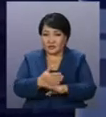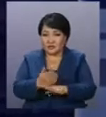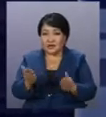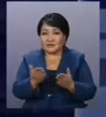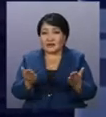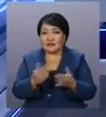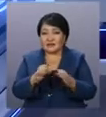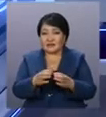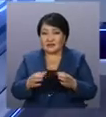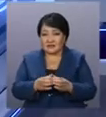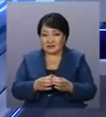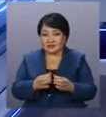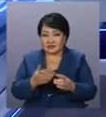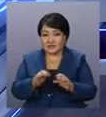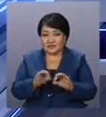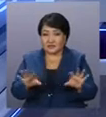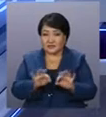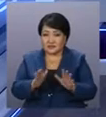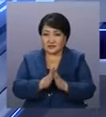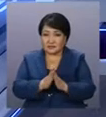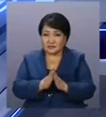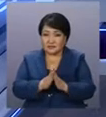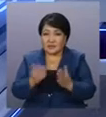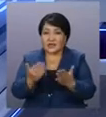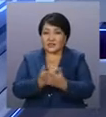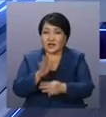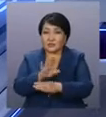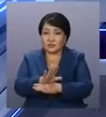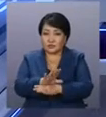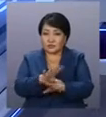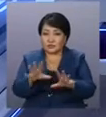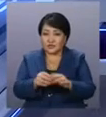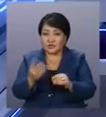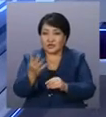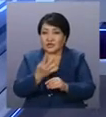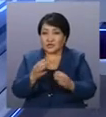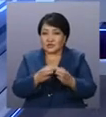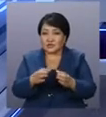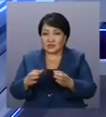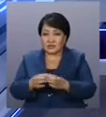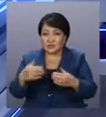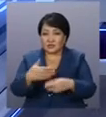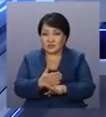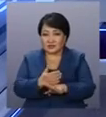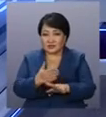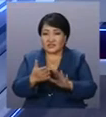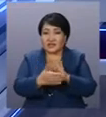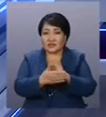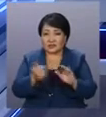айтып берсеңіз. Жаңа бұйрық бойынша бізде төрт санатқа бөлінді шақыртулар. Бірінші